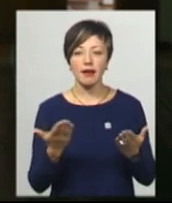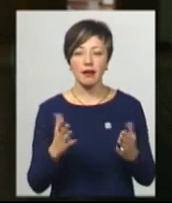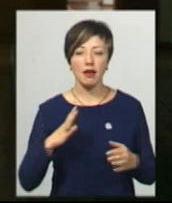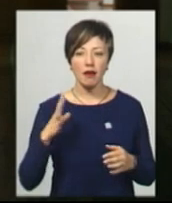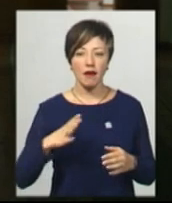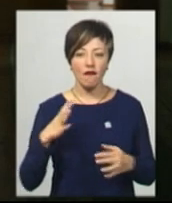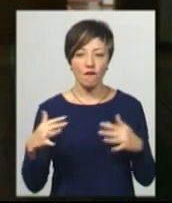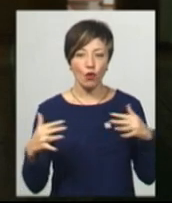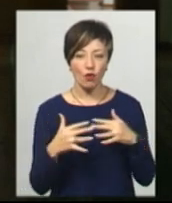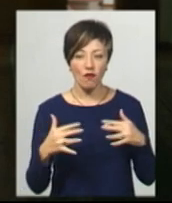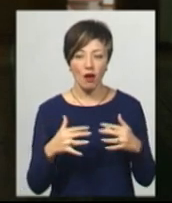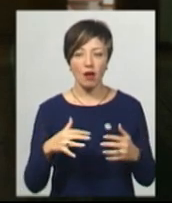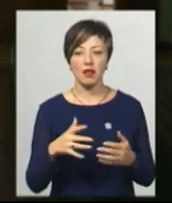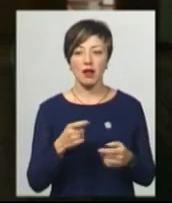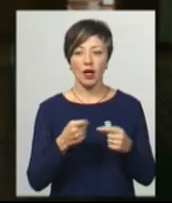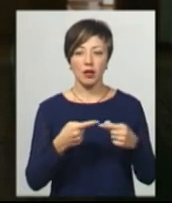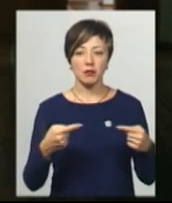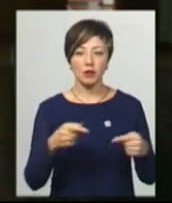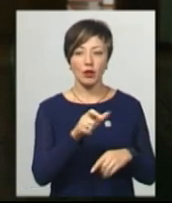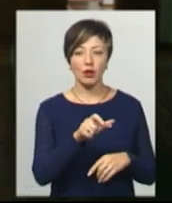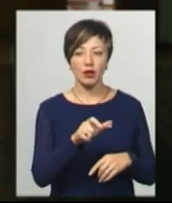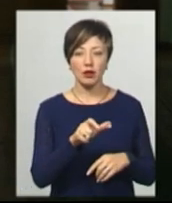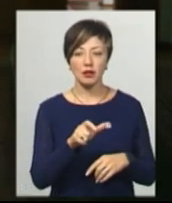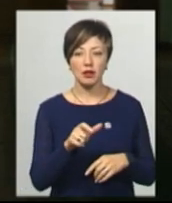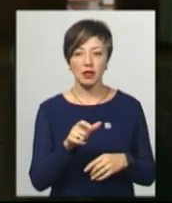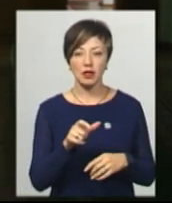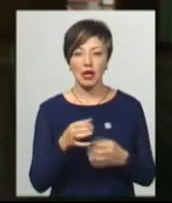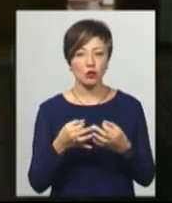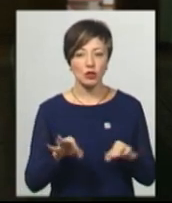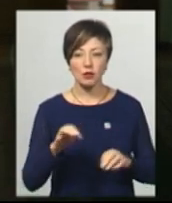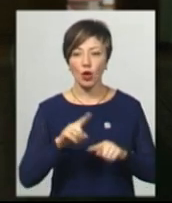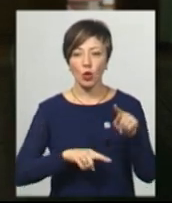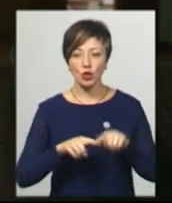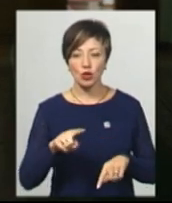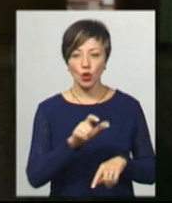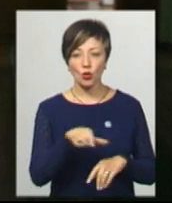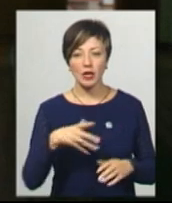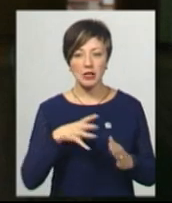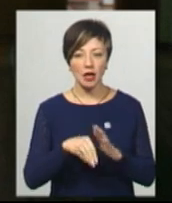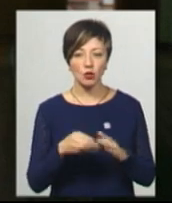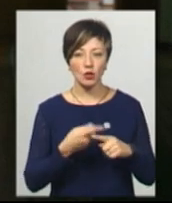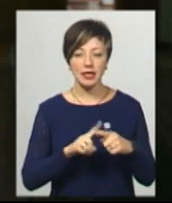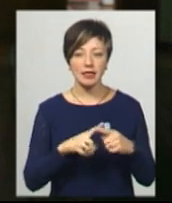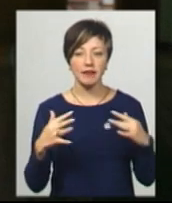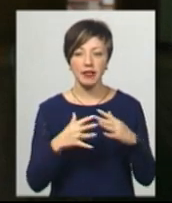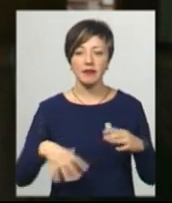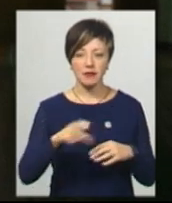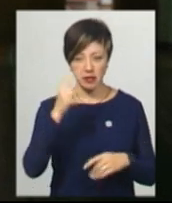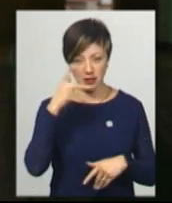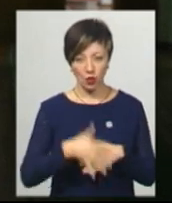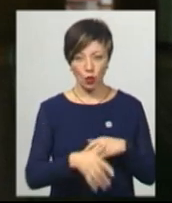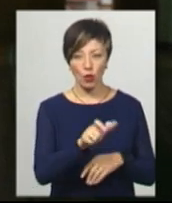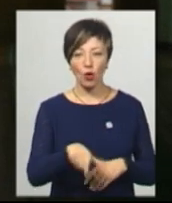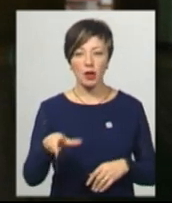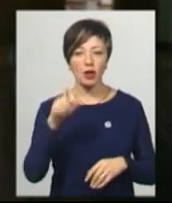участь у війні, речі, які є неприпустимі для сиріт чи родичів людей, які загинули на цій війні, для всіх свідомих